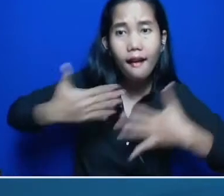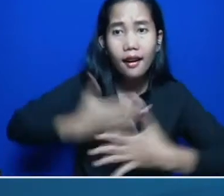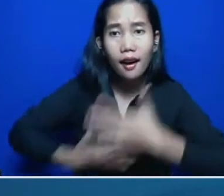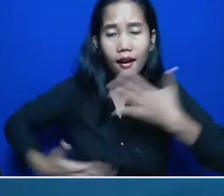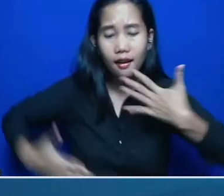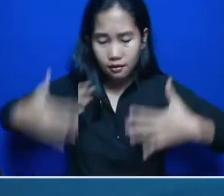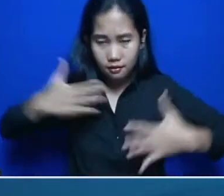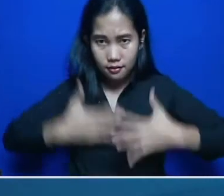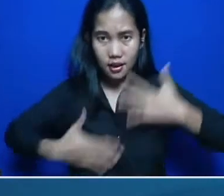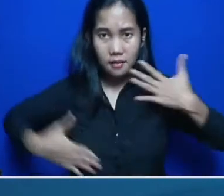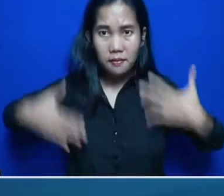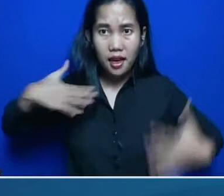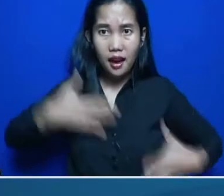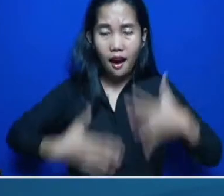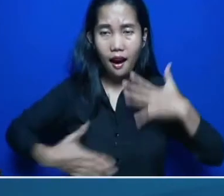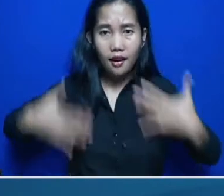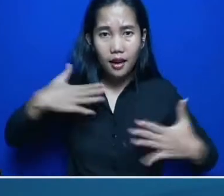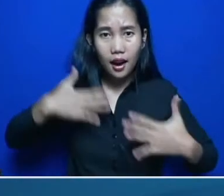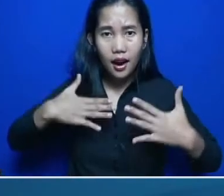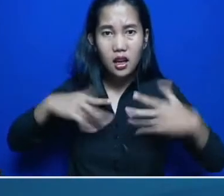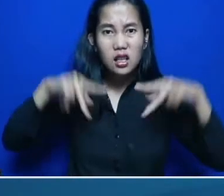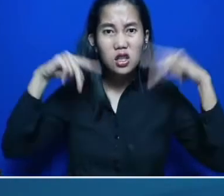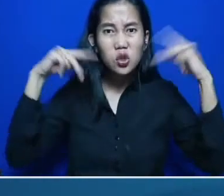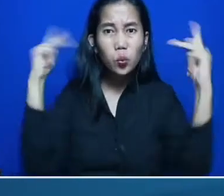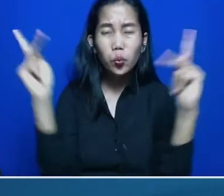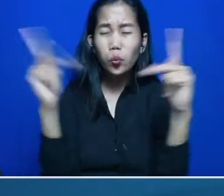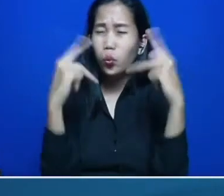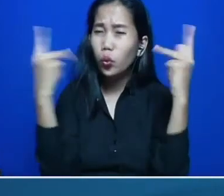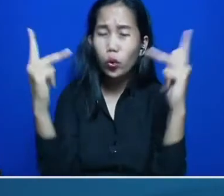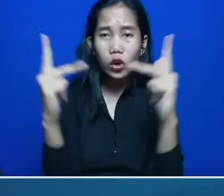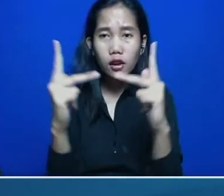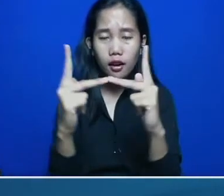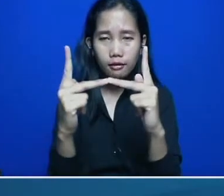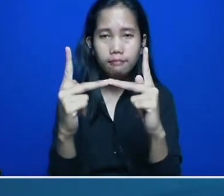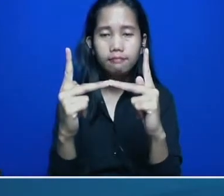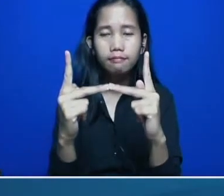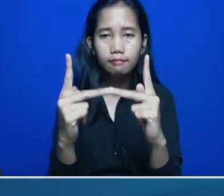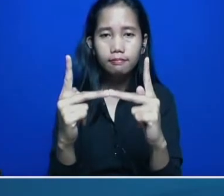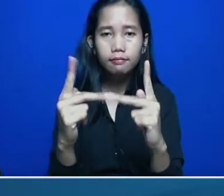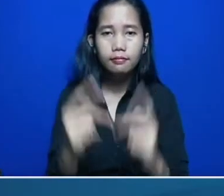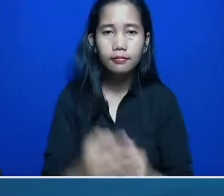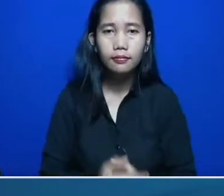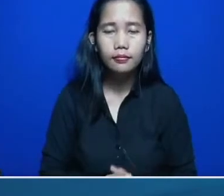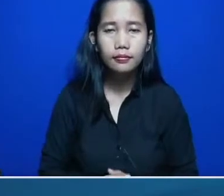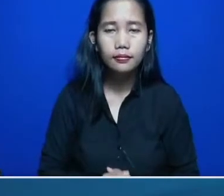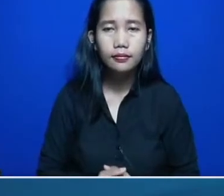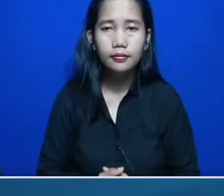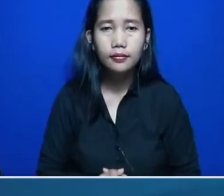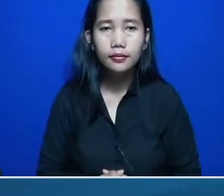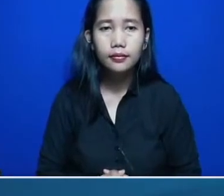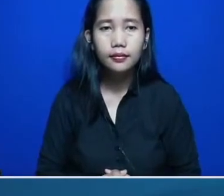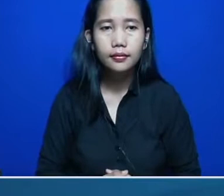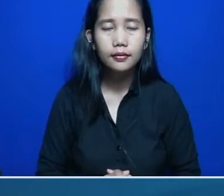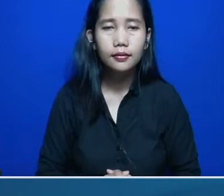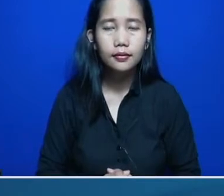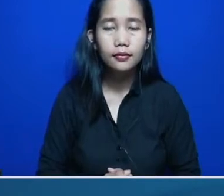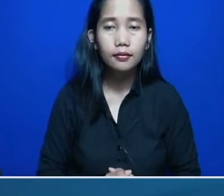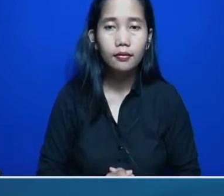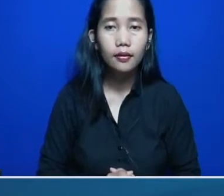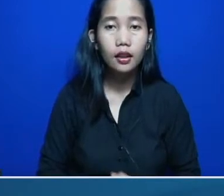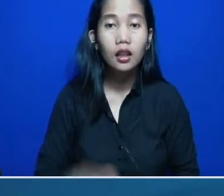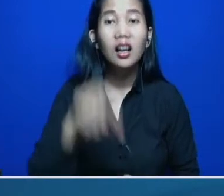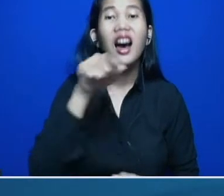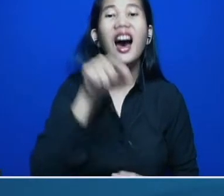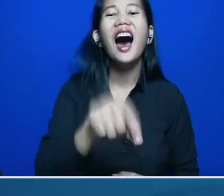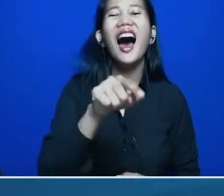jaga kesehatan yang kita miliki itu yang dikehendaki